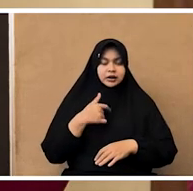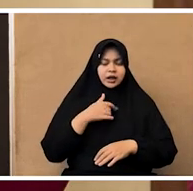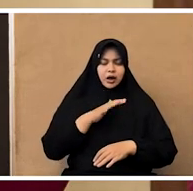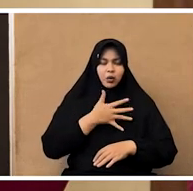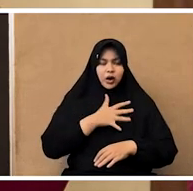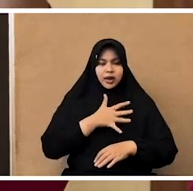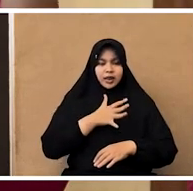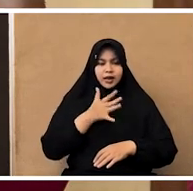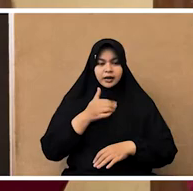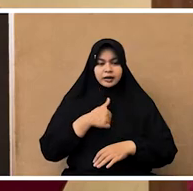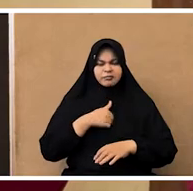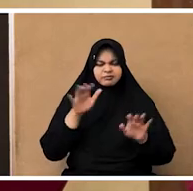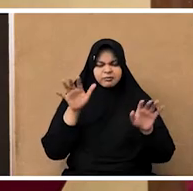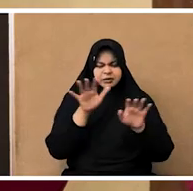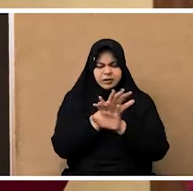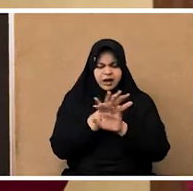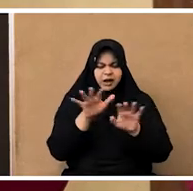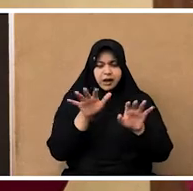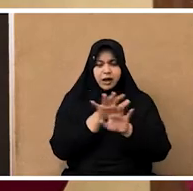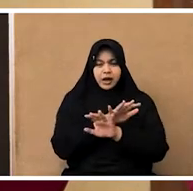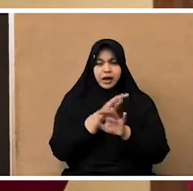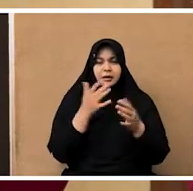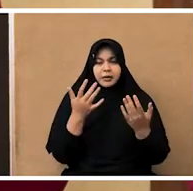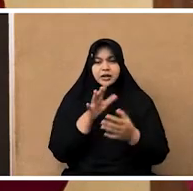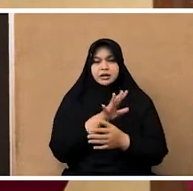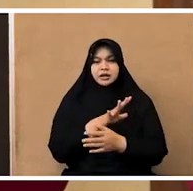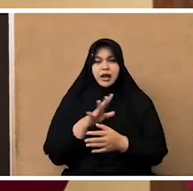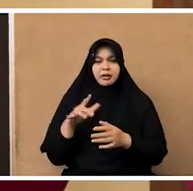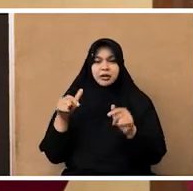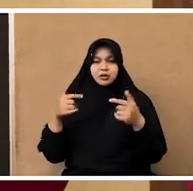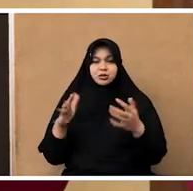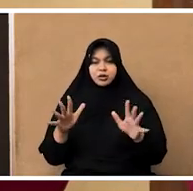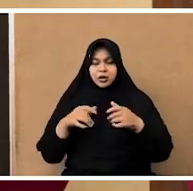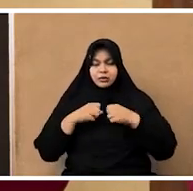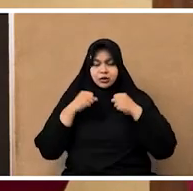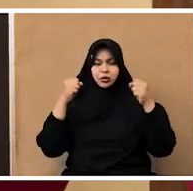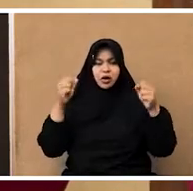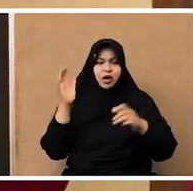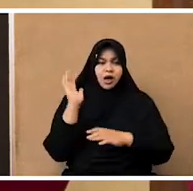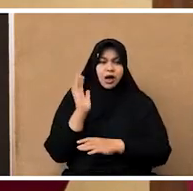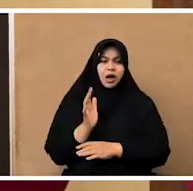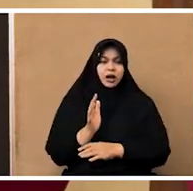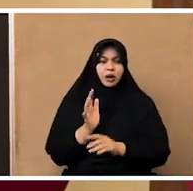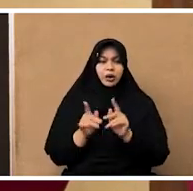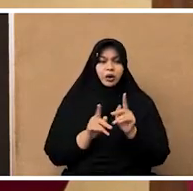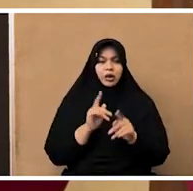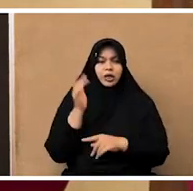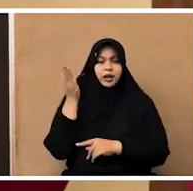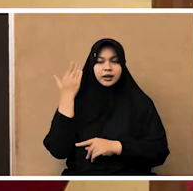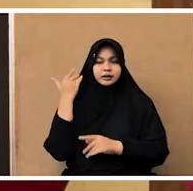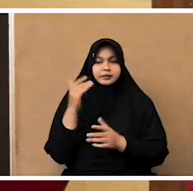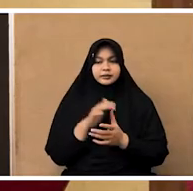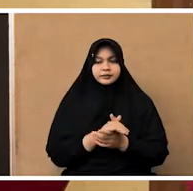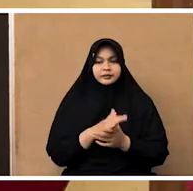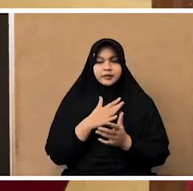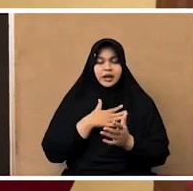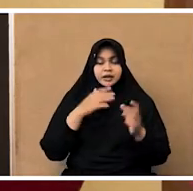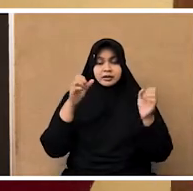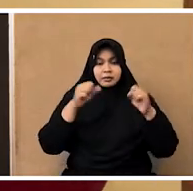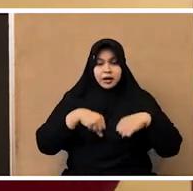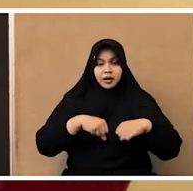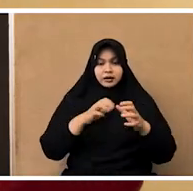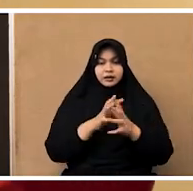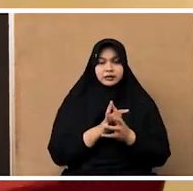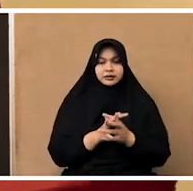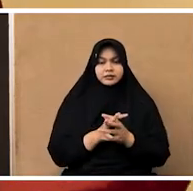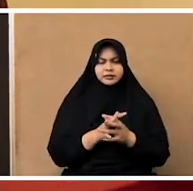nanti membiaskan apa yang sebenarnya selama ini sudah kita perjuangkan gitu ya Kalau tadi itu apa namanya saya itu sepakat